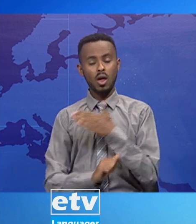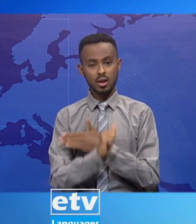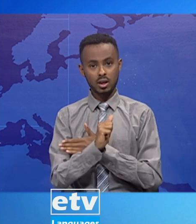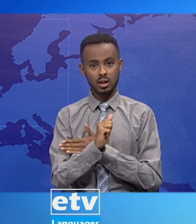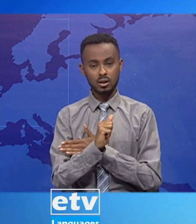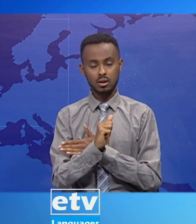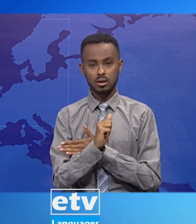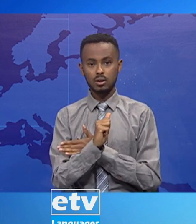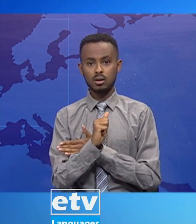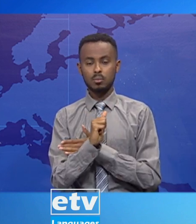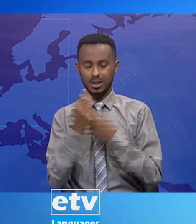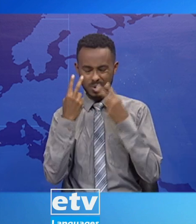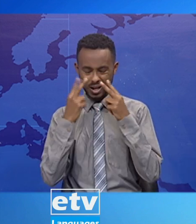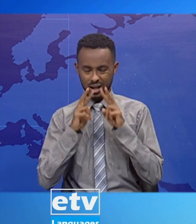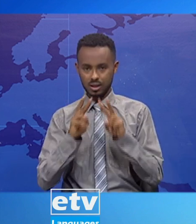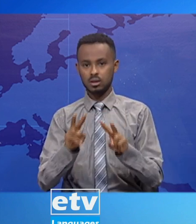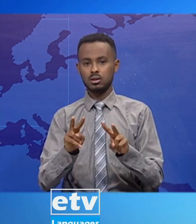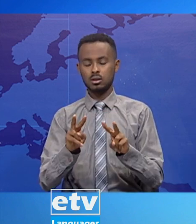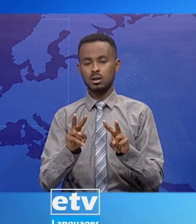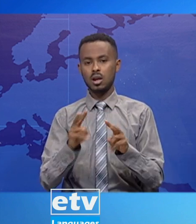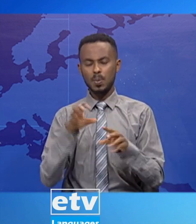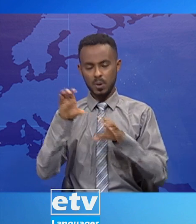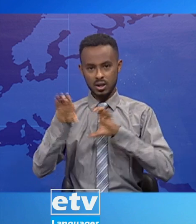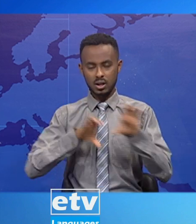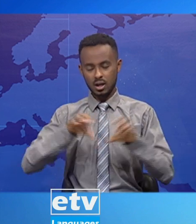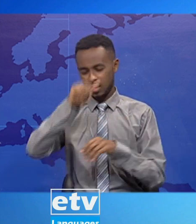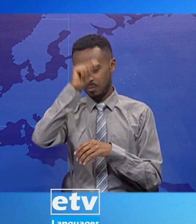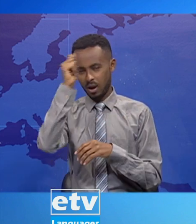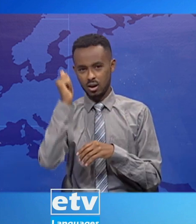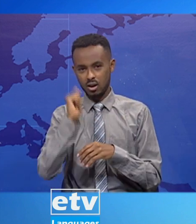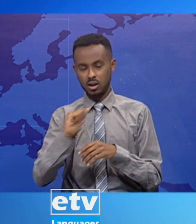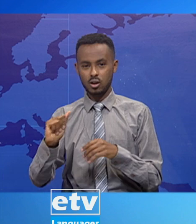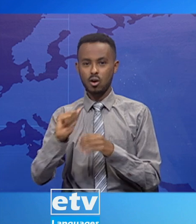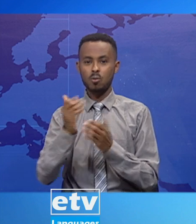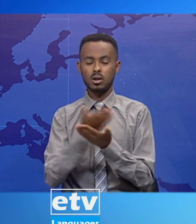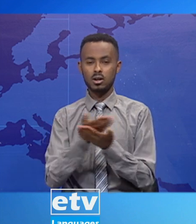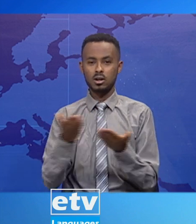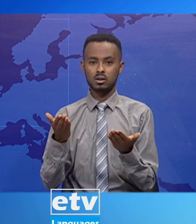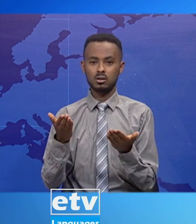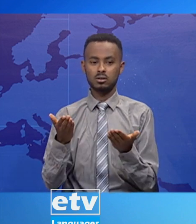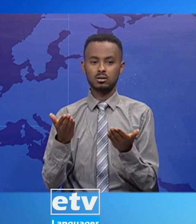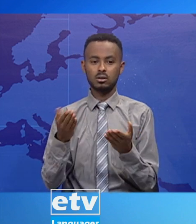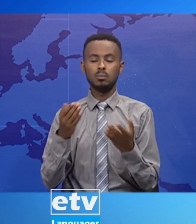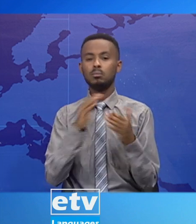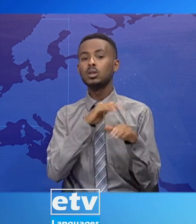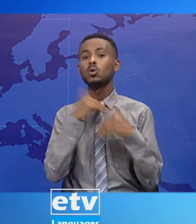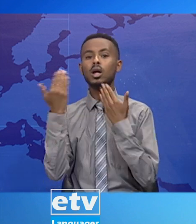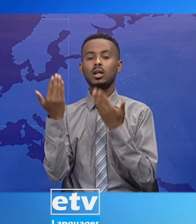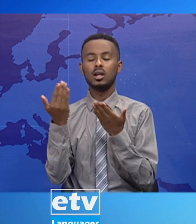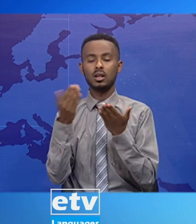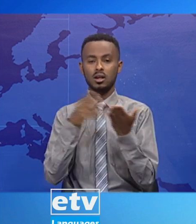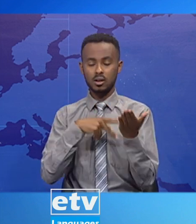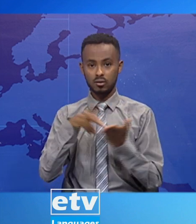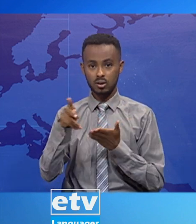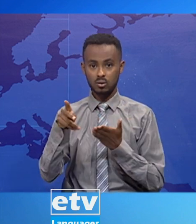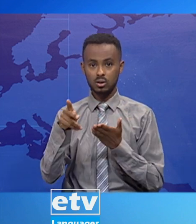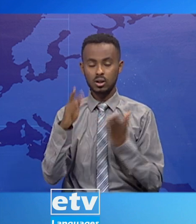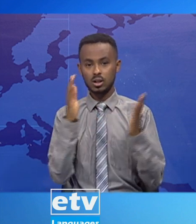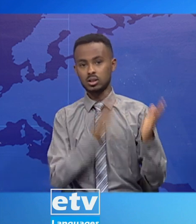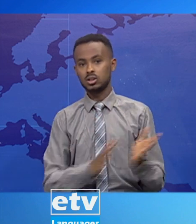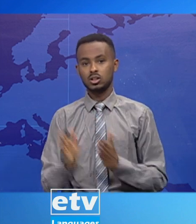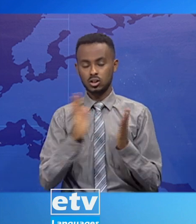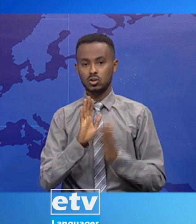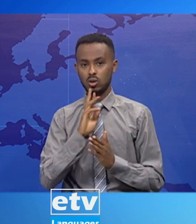ጉዳተኝነትን በተመለከተ ለሚደረግ ማንኛውንም ነገር መስዋዕትነት ለመክፈል ዝግጁ